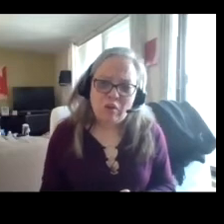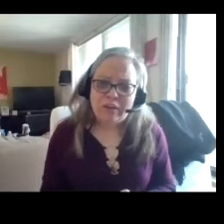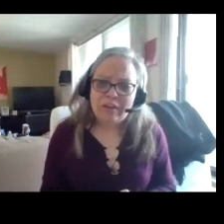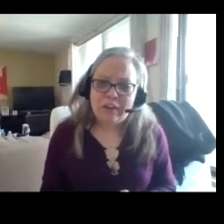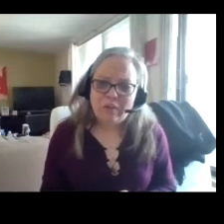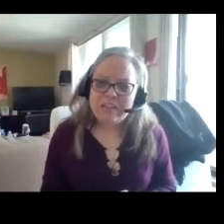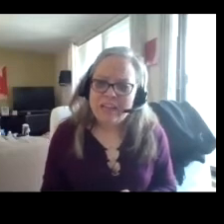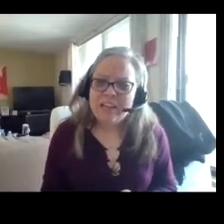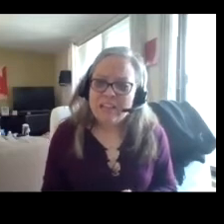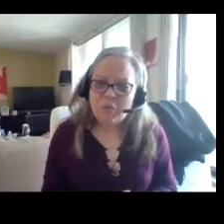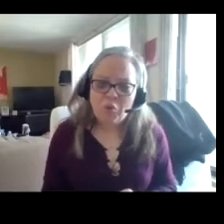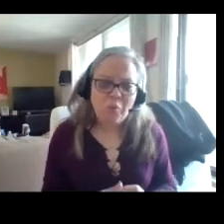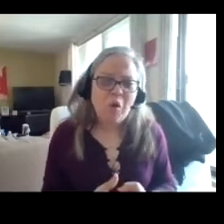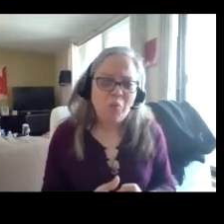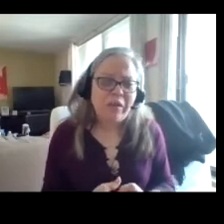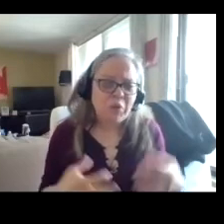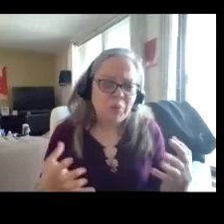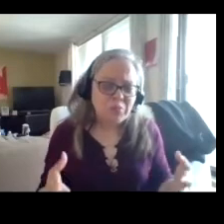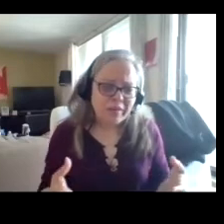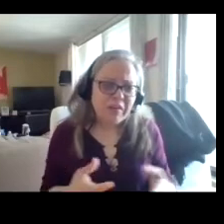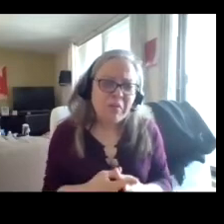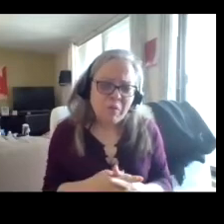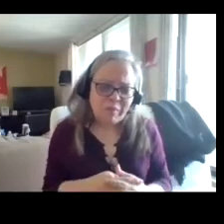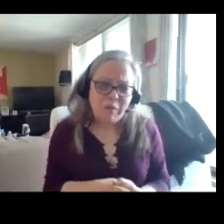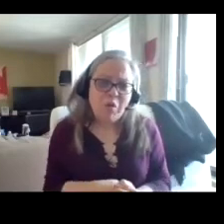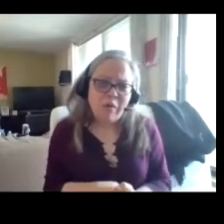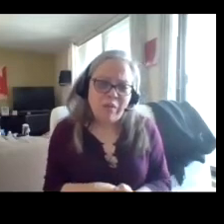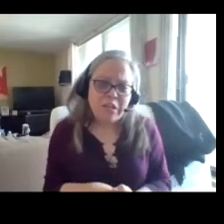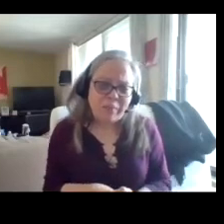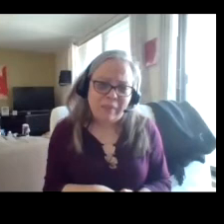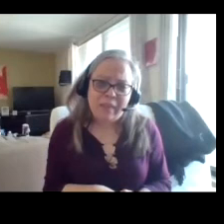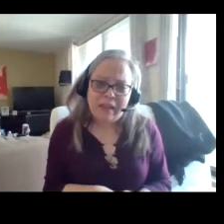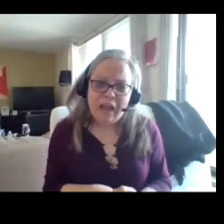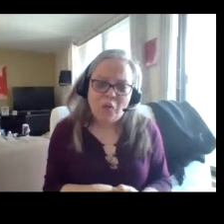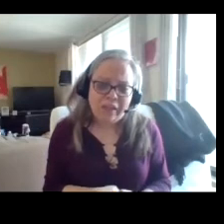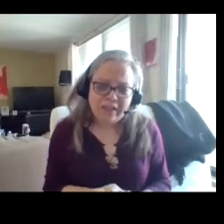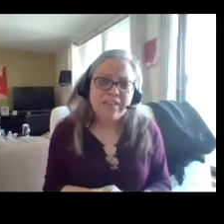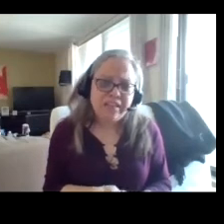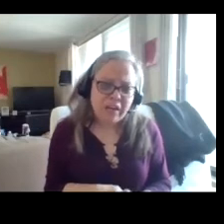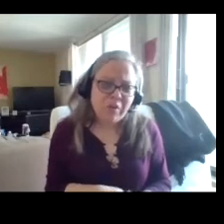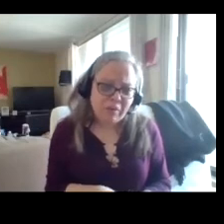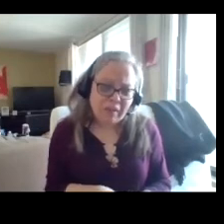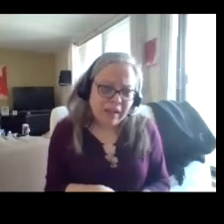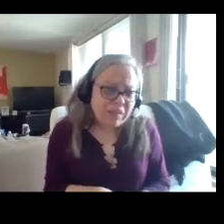Chantal. Alors, voyons maintenant les milieux collectifs et les soins à domicile